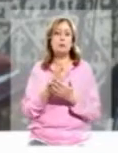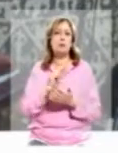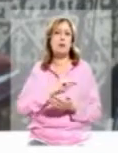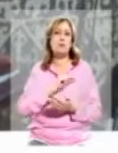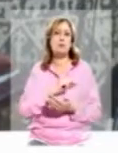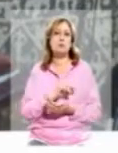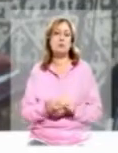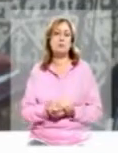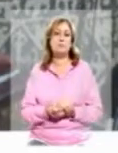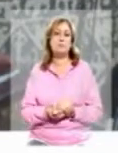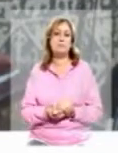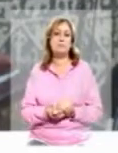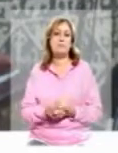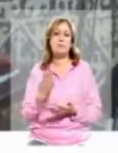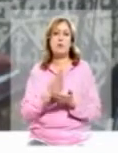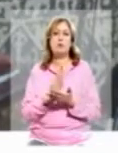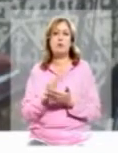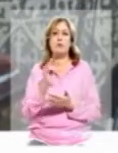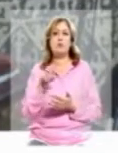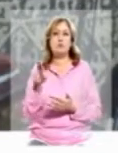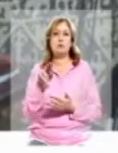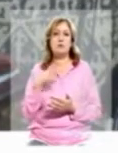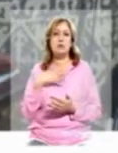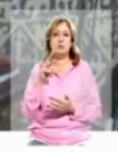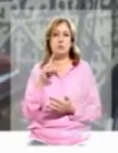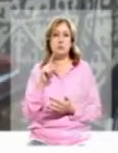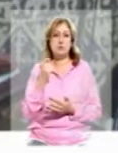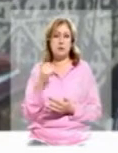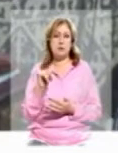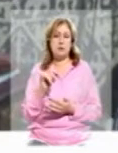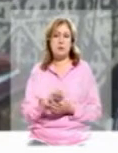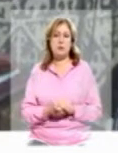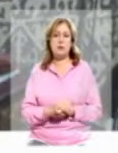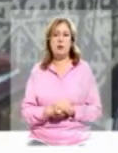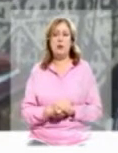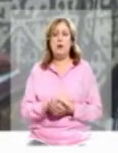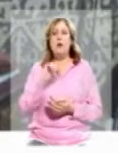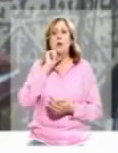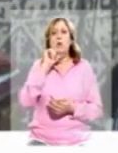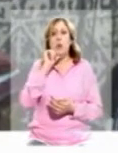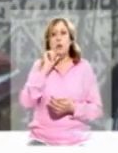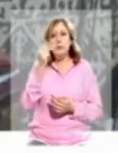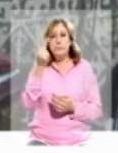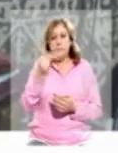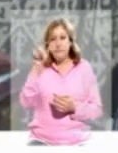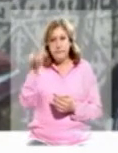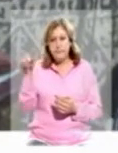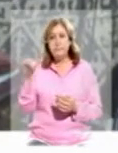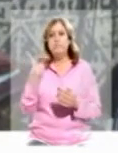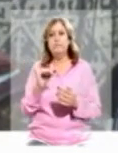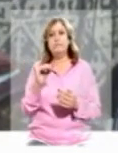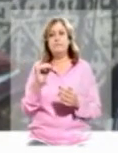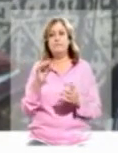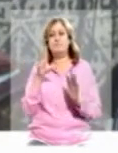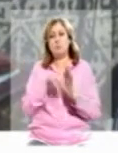работы, которые находятся в фондах нашего музея. Это работы и кустанайских авторов, это работы